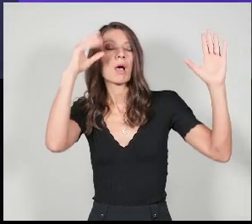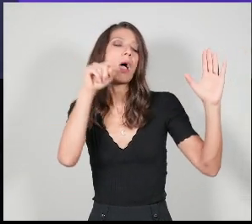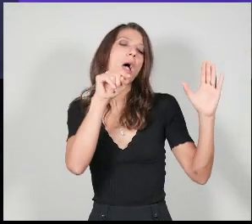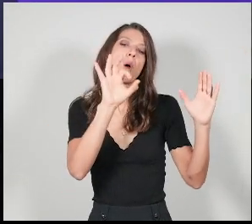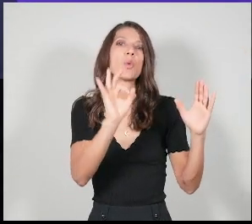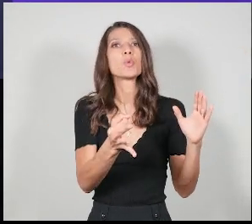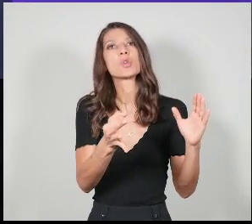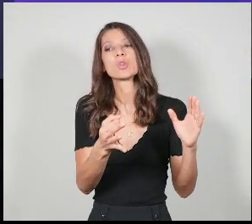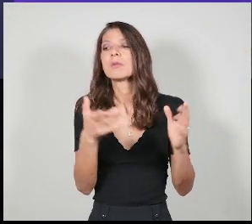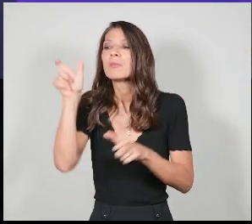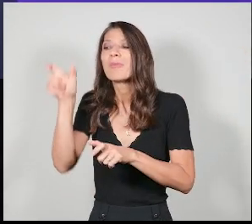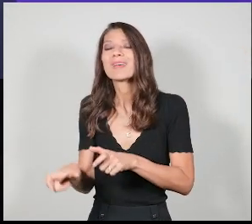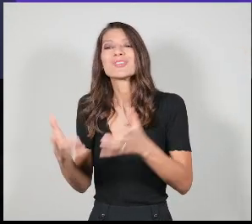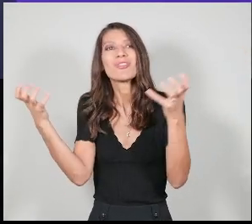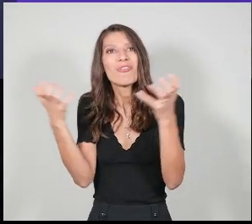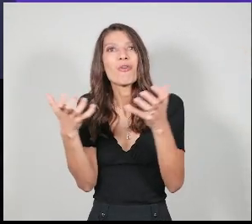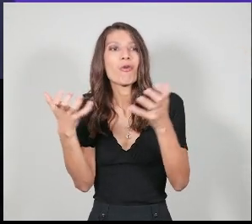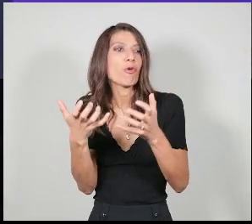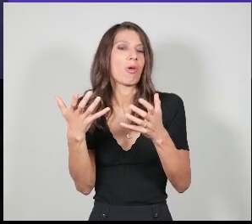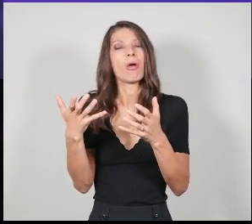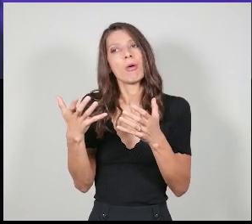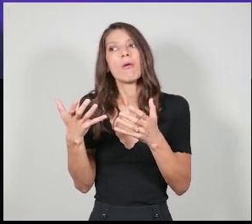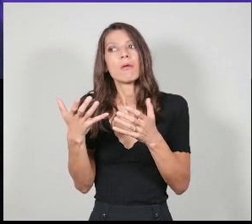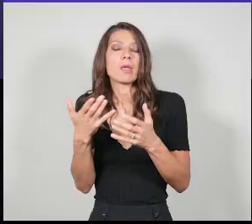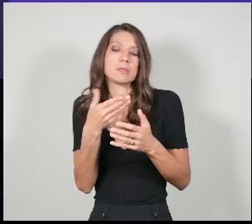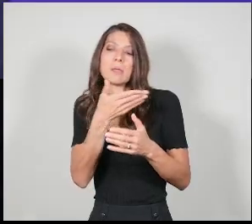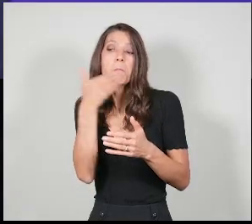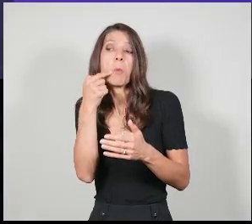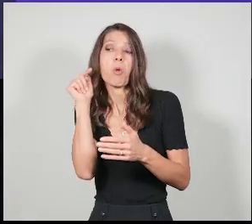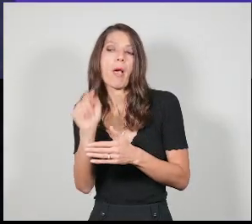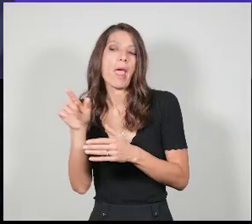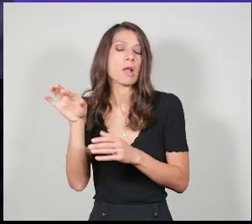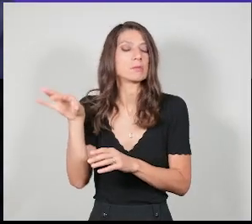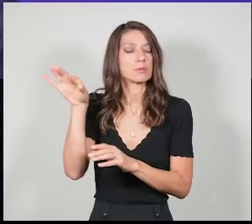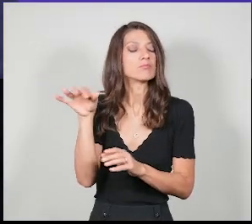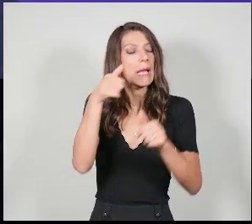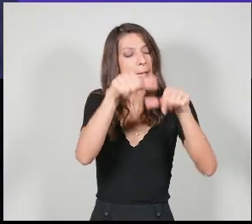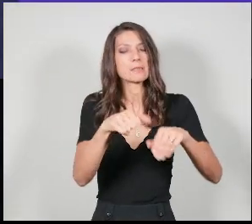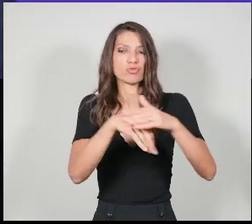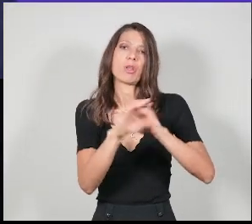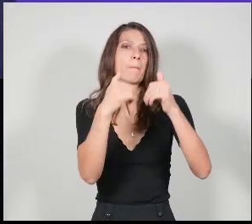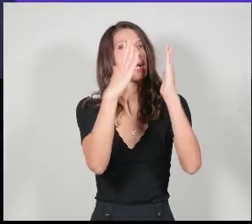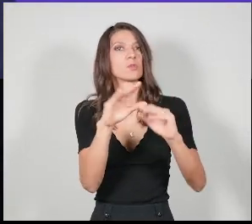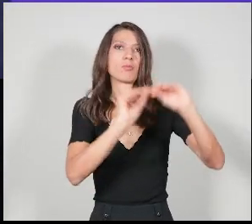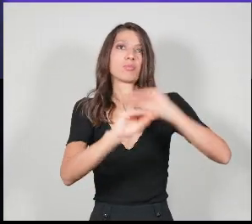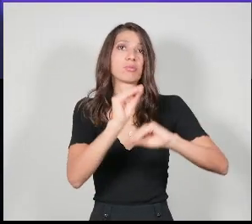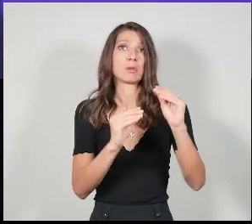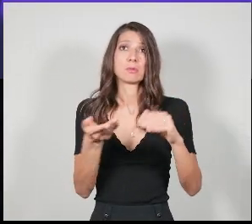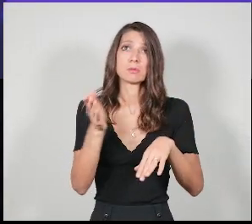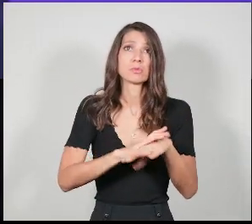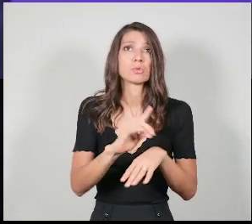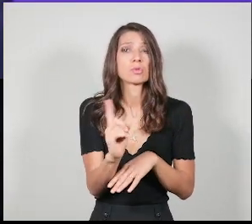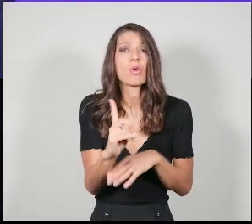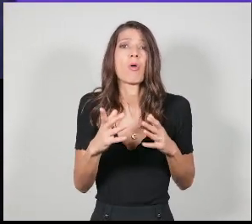circonstances le plus désirable et le plus souhaitable pour elles. Or, il y a beaucoup de personnes qui sont en perte d'autonomie, qui ont de